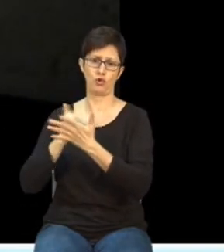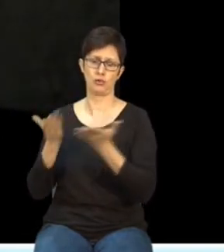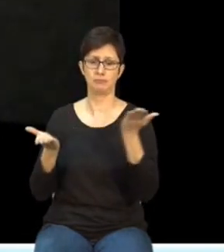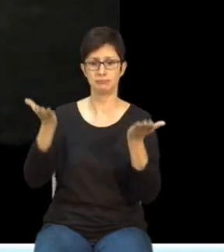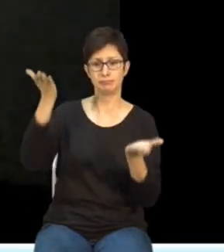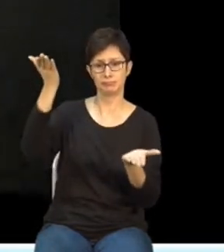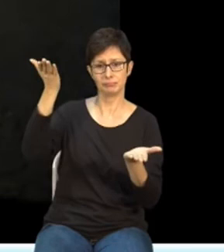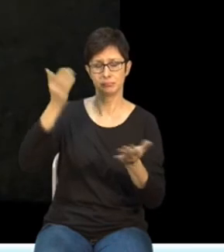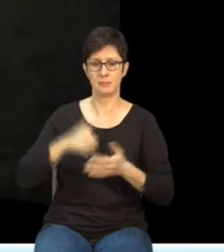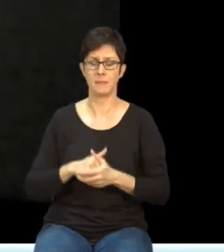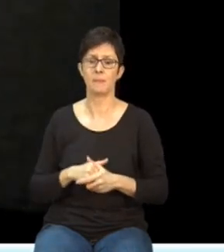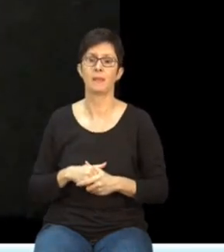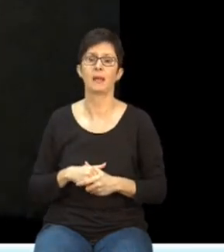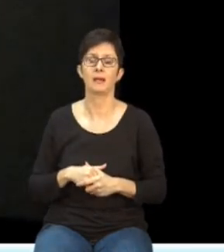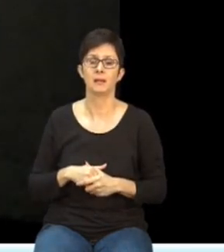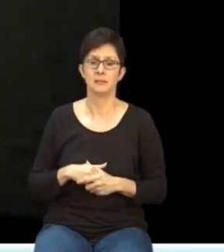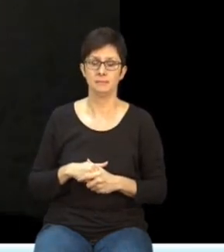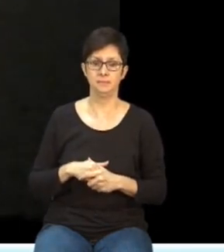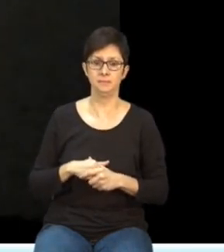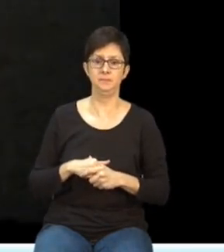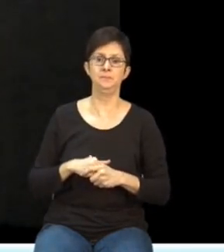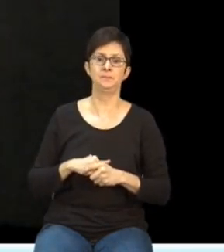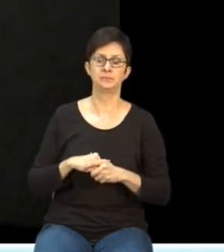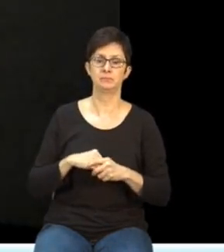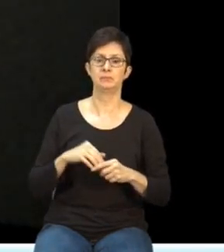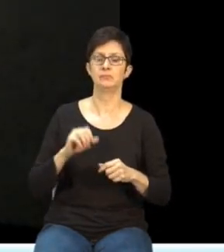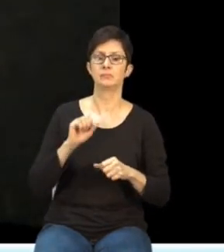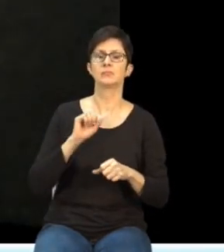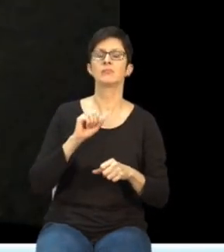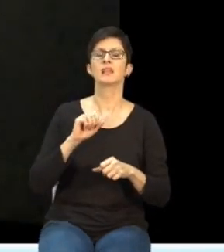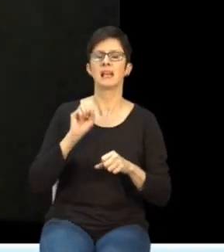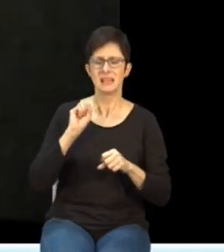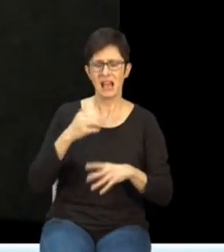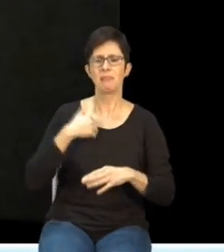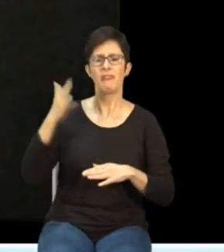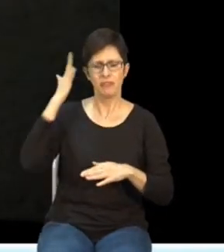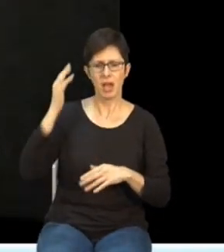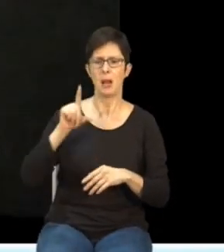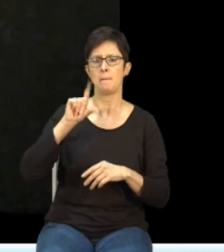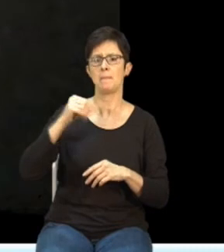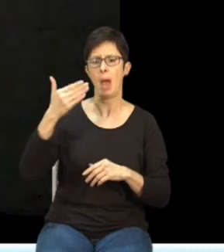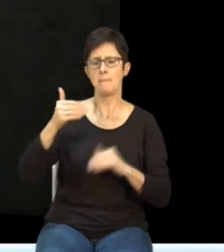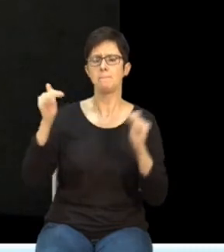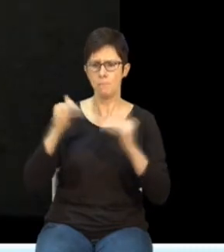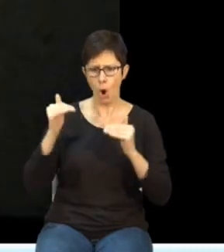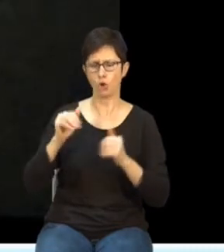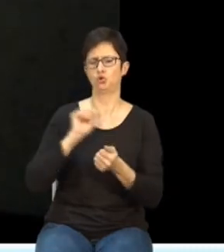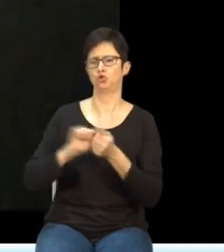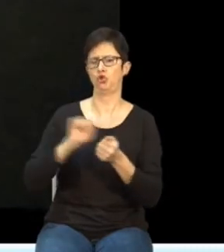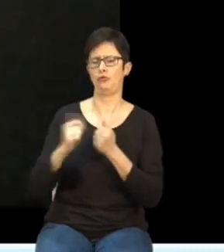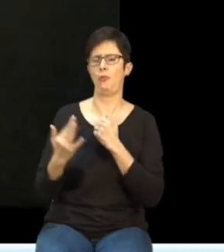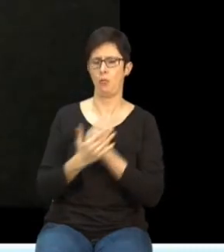dane pewne dane są na ten temat że Paul termiczne mogą szkodzić i w związku z